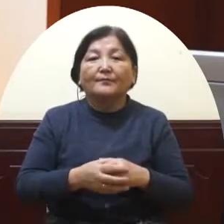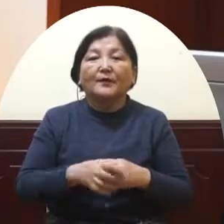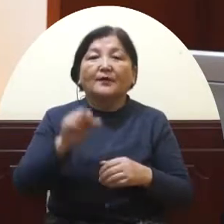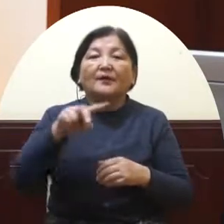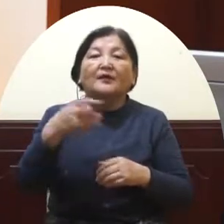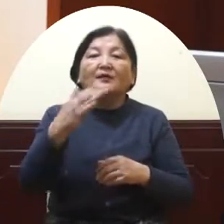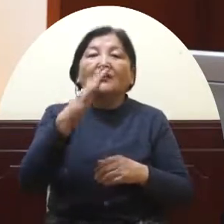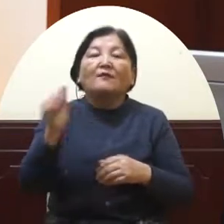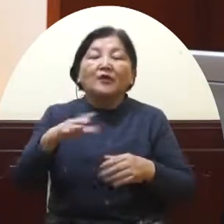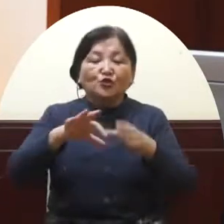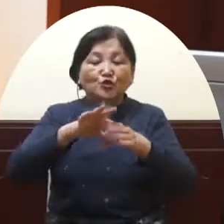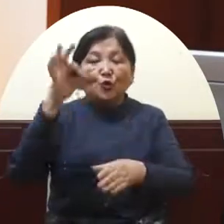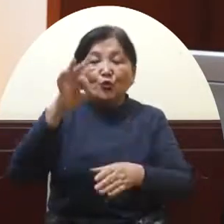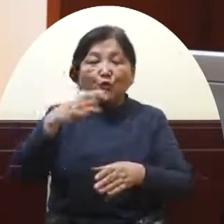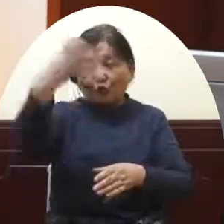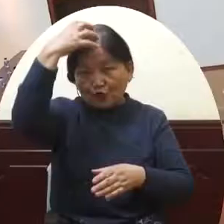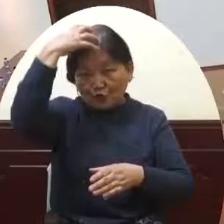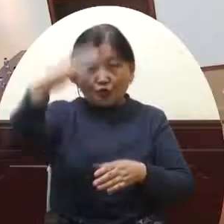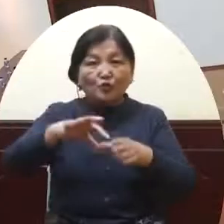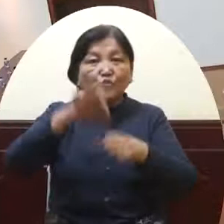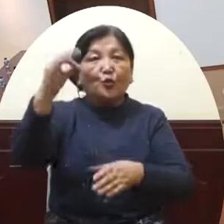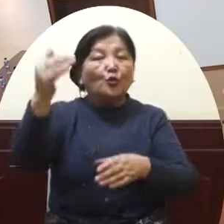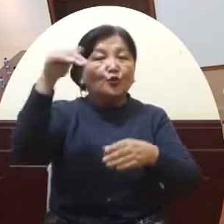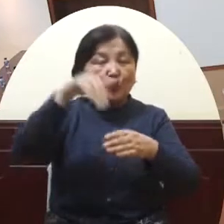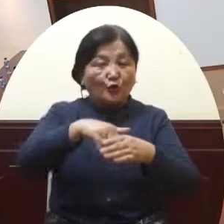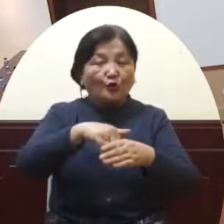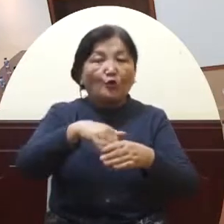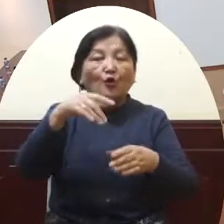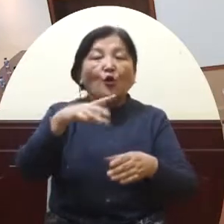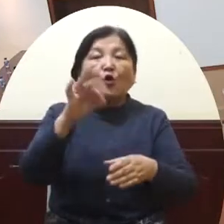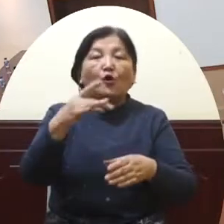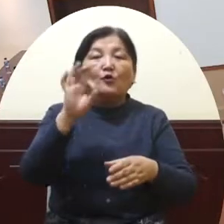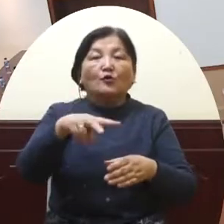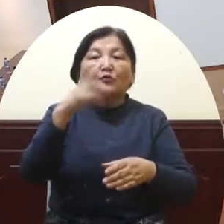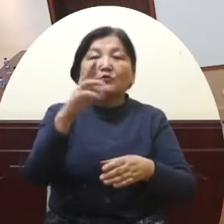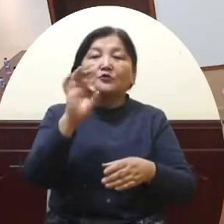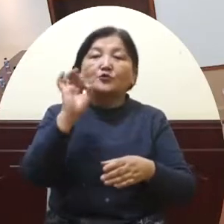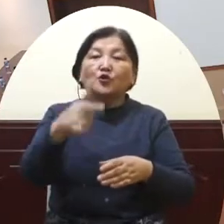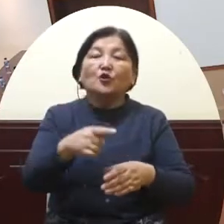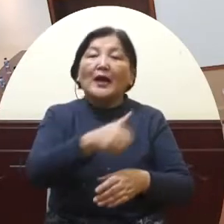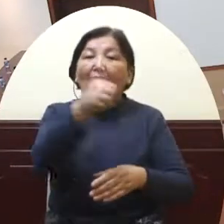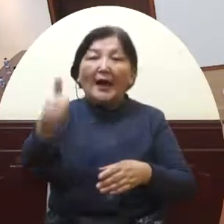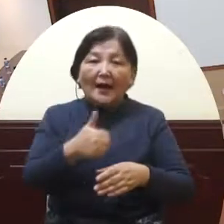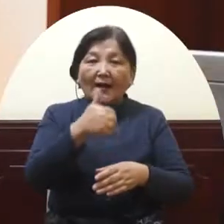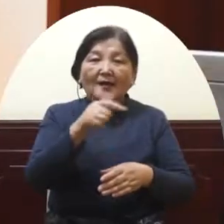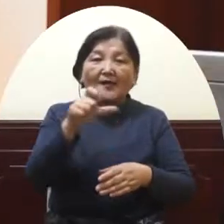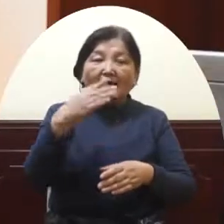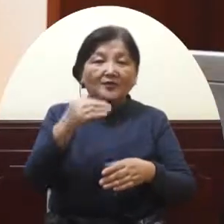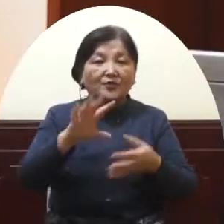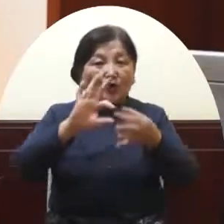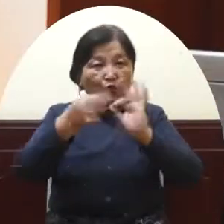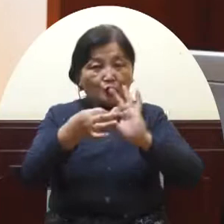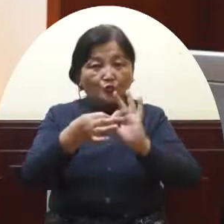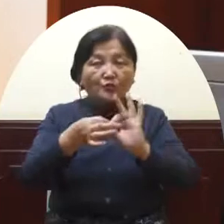альва сонгуульд төрийн сонгуульд оролцох оролцоог хангах эрхийн тухай асуудал гэж хөндөгдсөн байна. Тэгээ тийм учраас би энэ